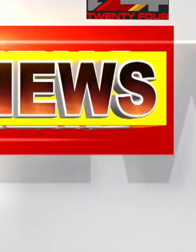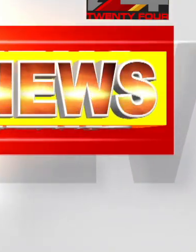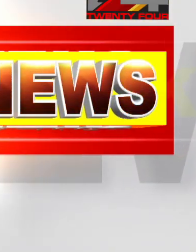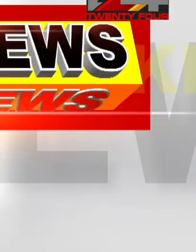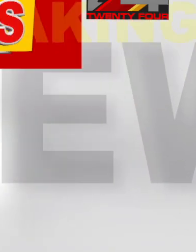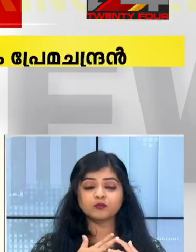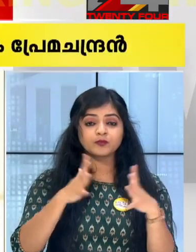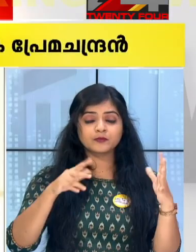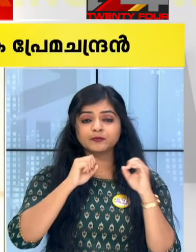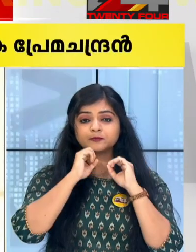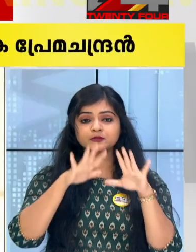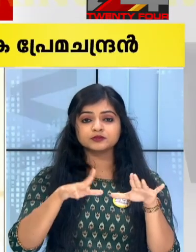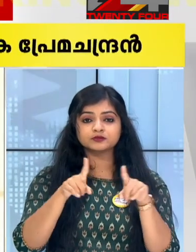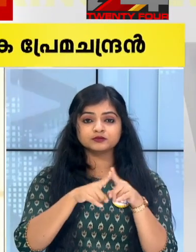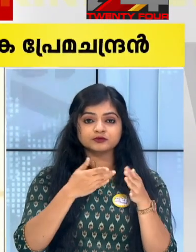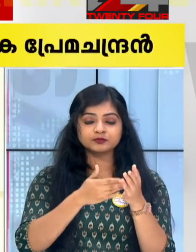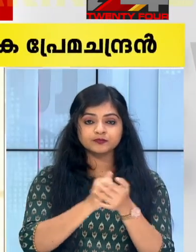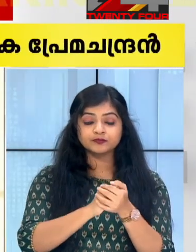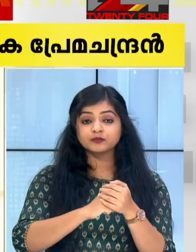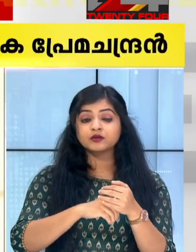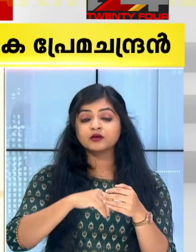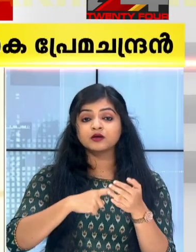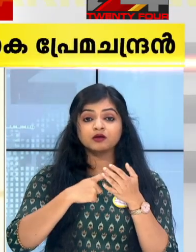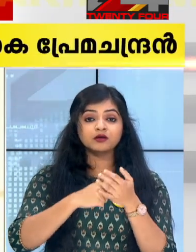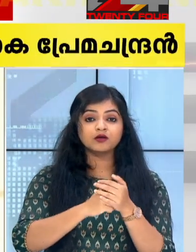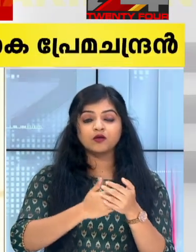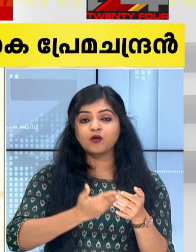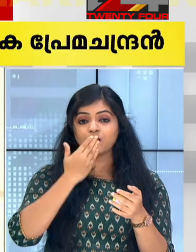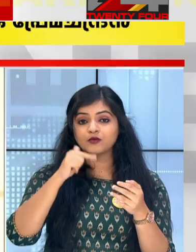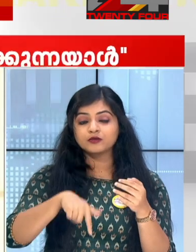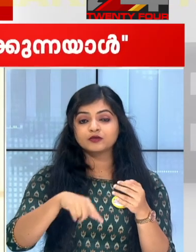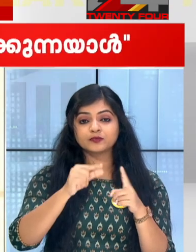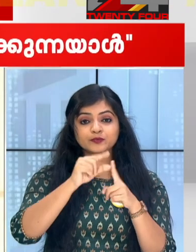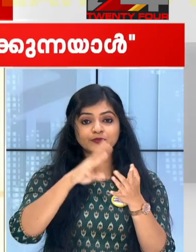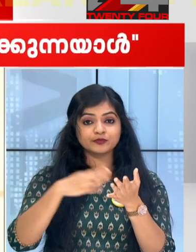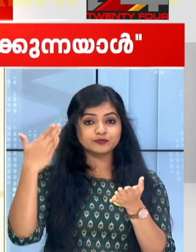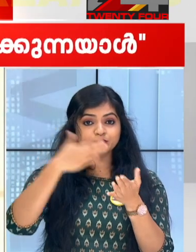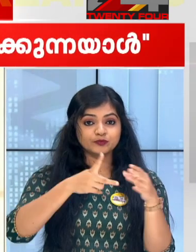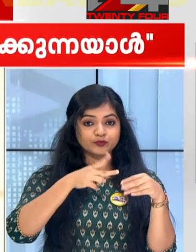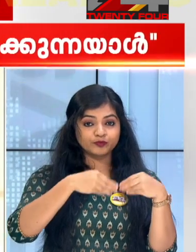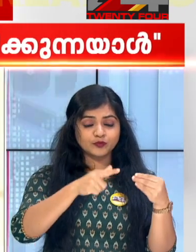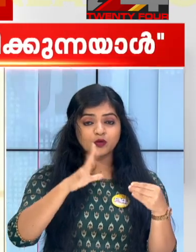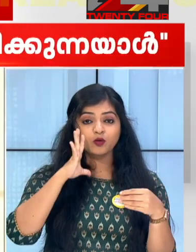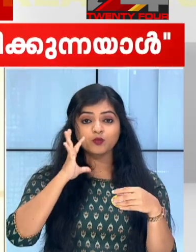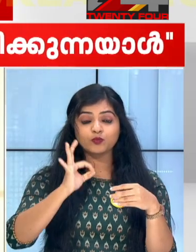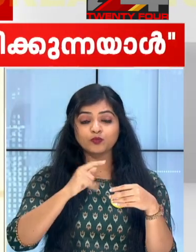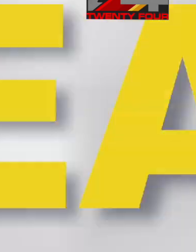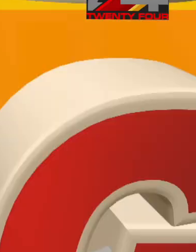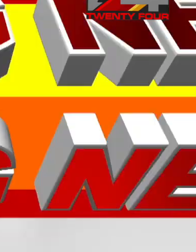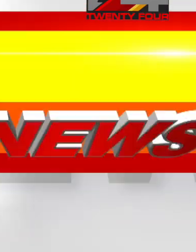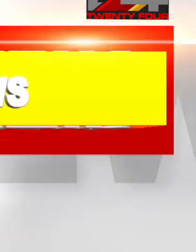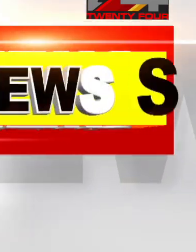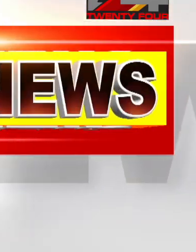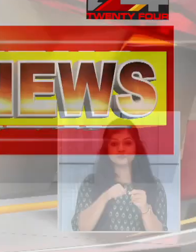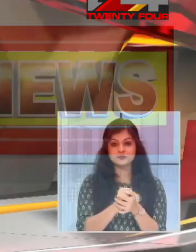വളരെ അനുഗ്രഹീതമാണ്. അത് ബഹുമാനപ്പെട്ട പ്രധാനമന്ത്രി തന്നെ ഉദ്ഘാടനം ചെയ്യുന്നു എന്നുള്ളത് കൊണ്ട് തന്നെ ഇതിന്റെ പ്രാധാന്യം, ഇതിന്റെ ഗൗരവം വർദ്ധിക്കുന്നു.